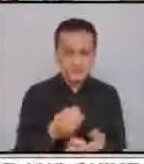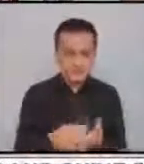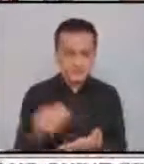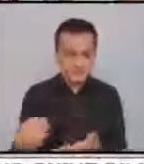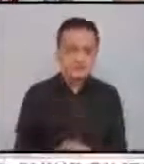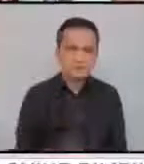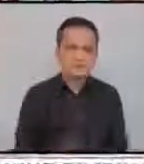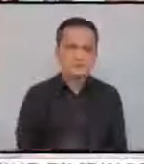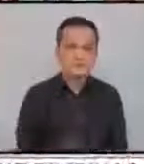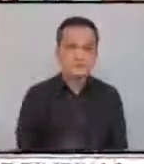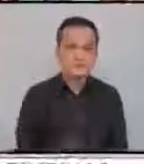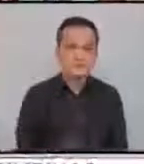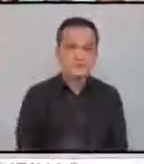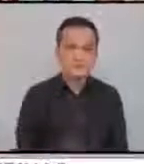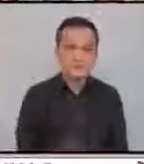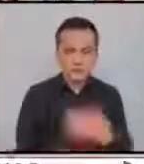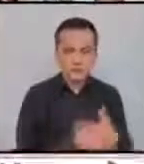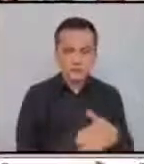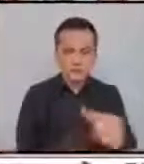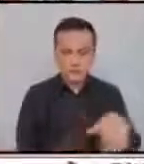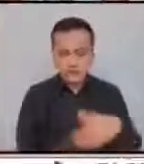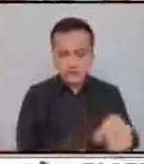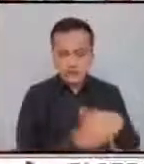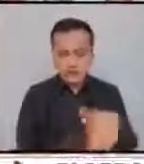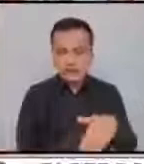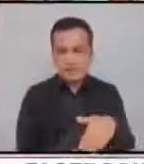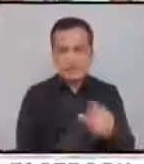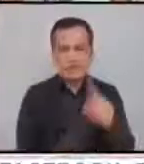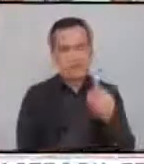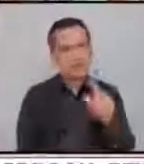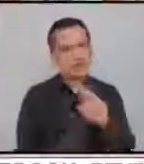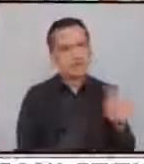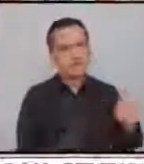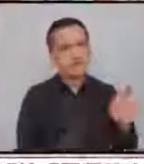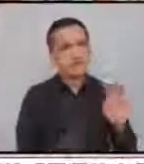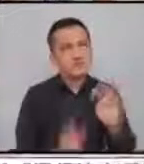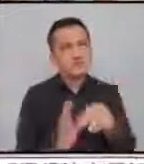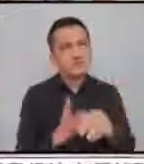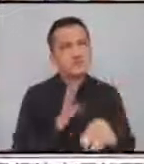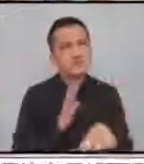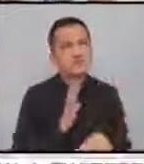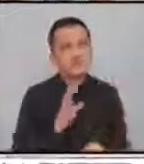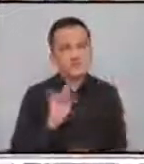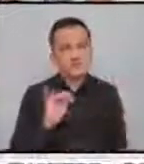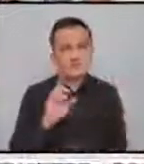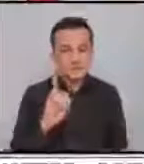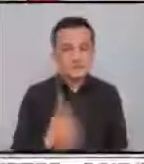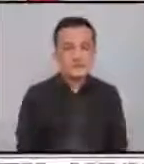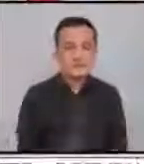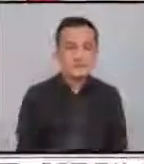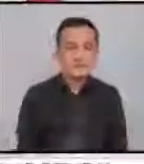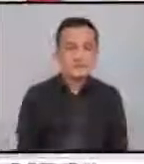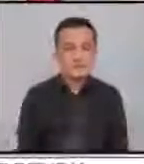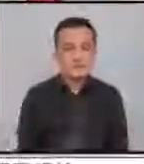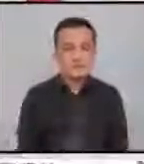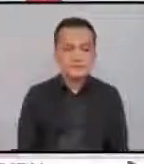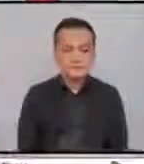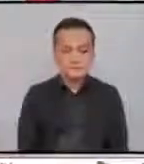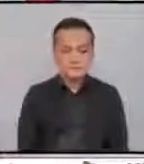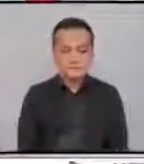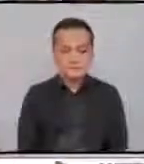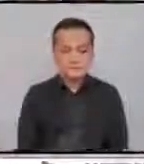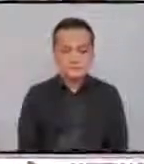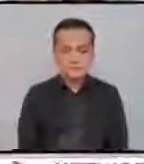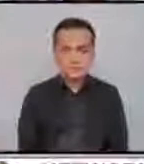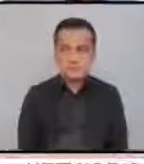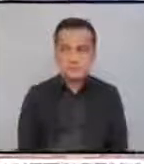nyo lang po siya. Wow. 1 to 2 minutes is okay na para lang siya mag-bind. Okay. So, assuming na nakapag 1 to 2